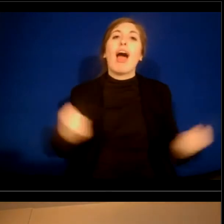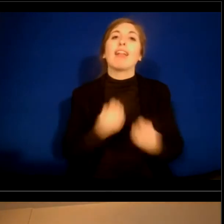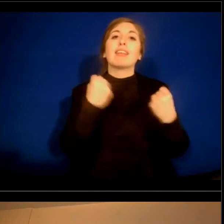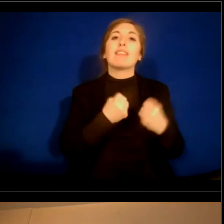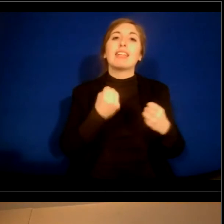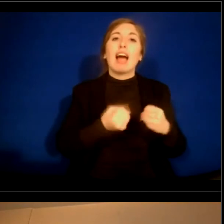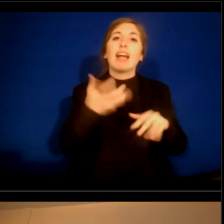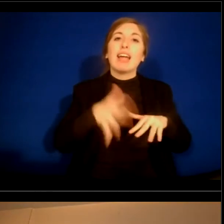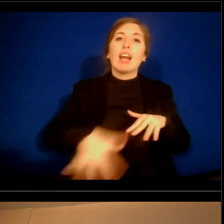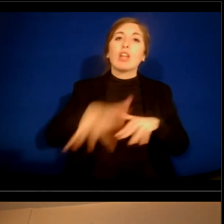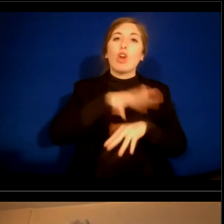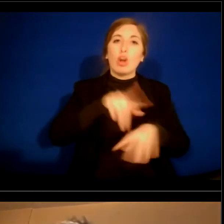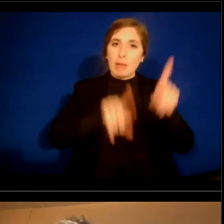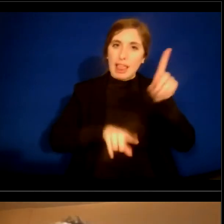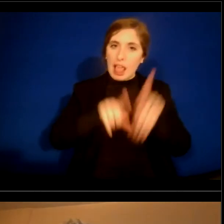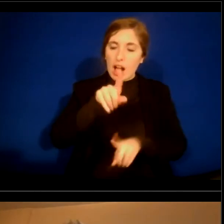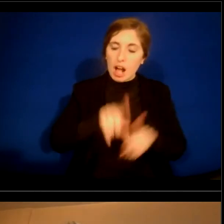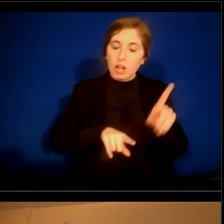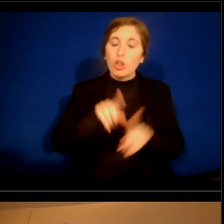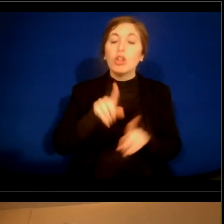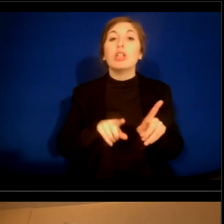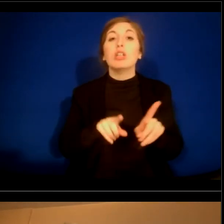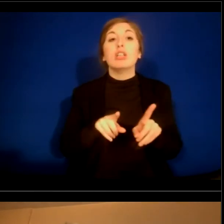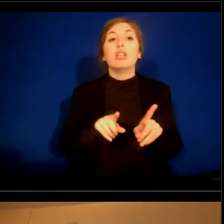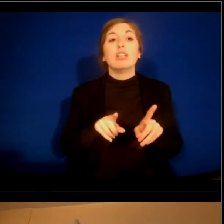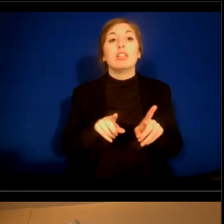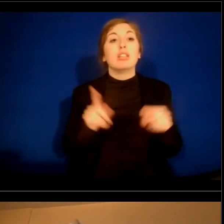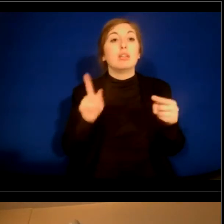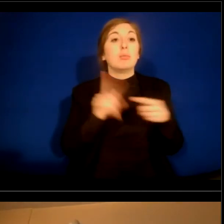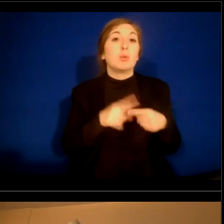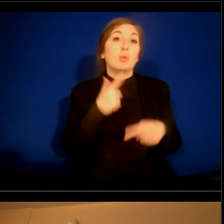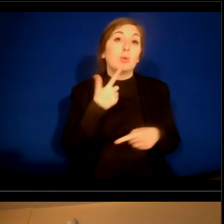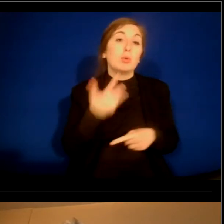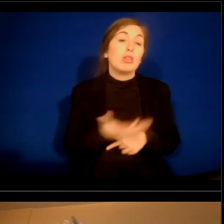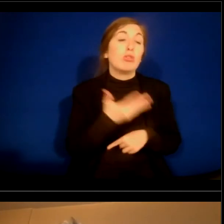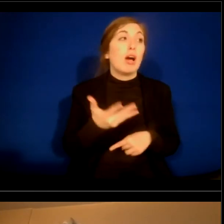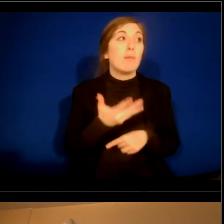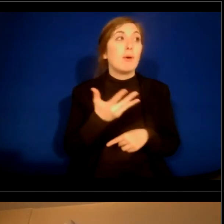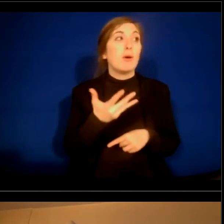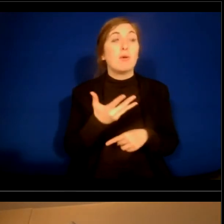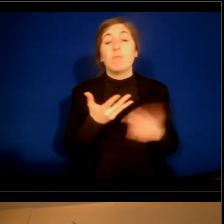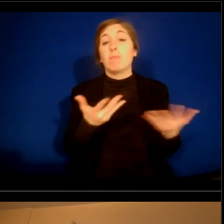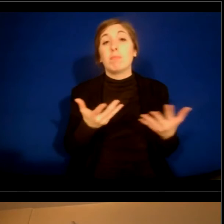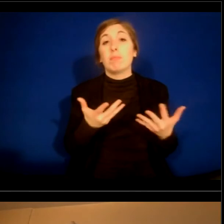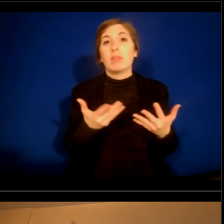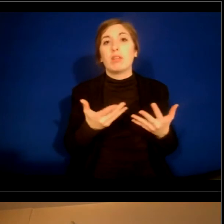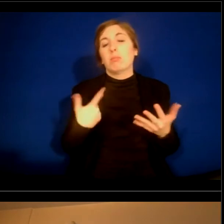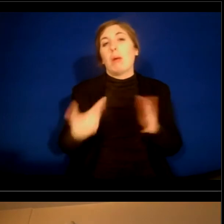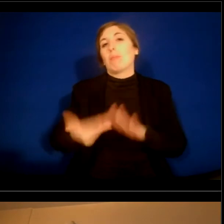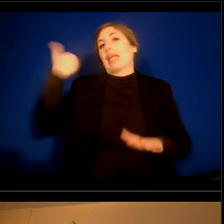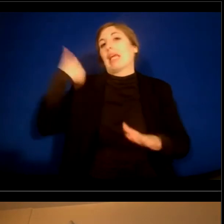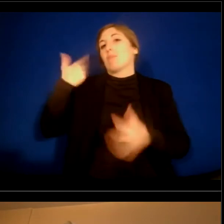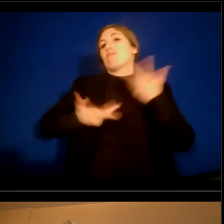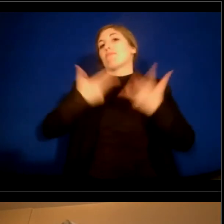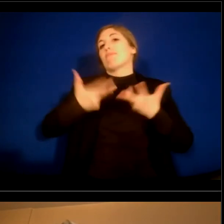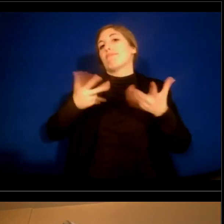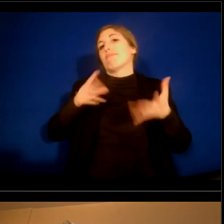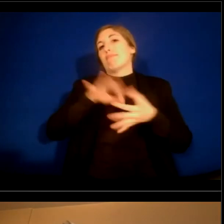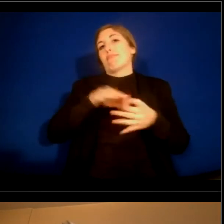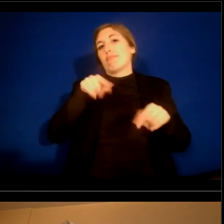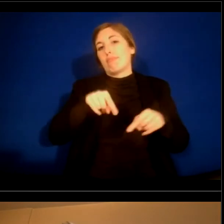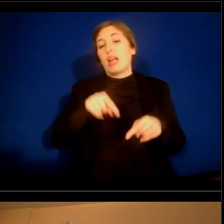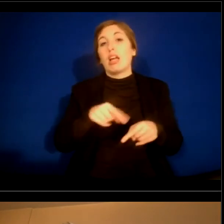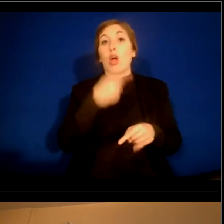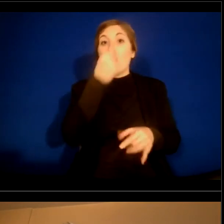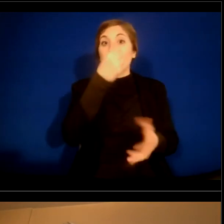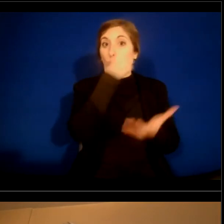anche istituzionale, credo sia preziosa, perché così, visto che siamo all'interno